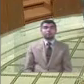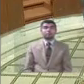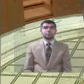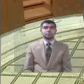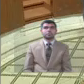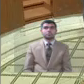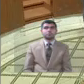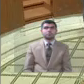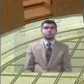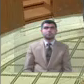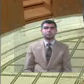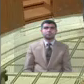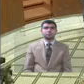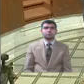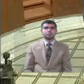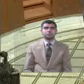علاش اللي ما نطيش؟